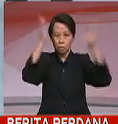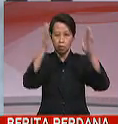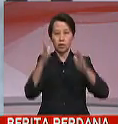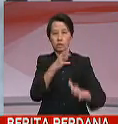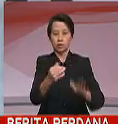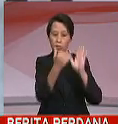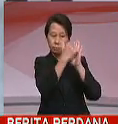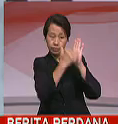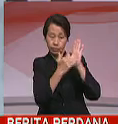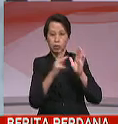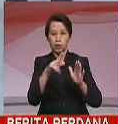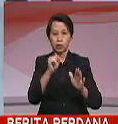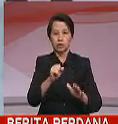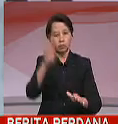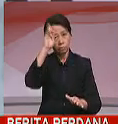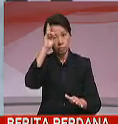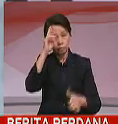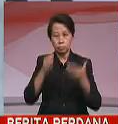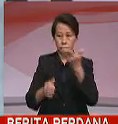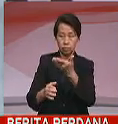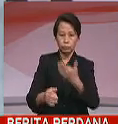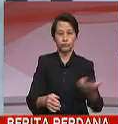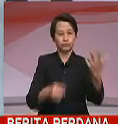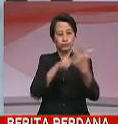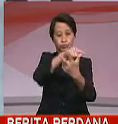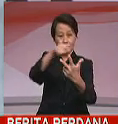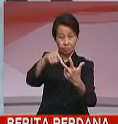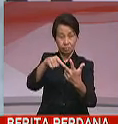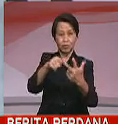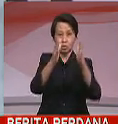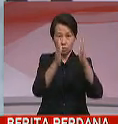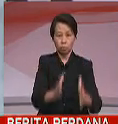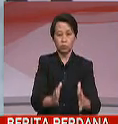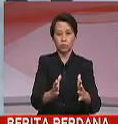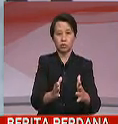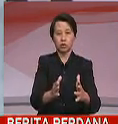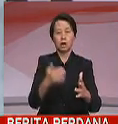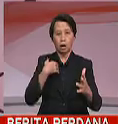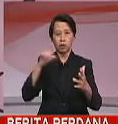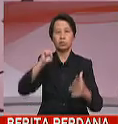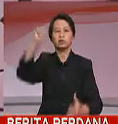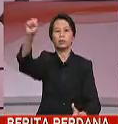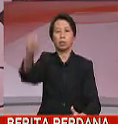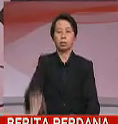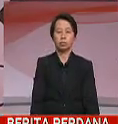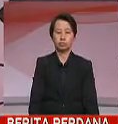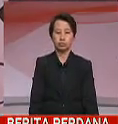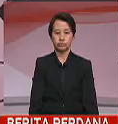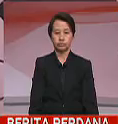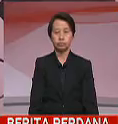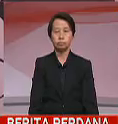perincian kes adalah seperti berikut, iaitu ketiga-tiga kes berada di negeri Sabah.